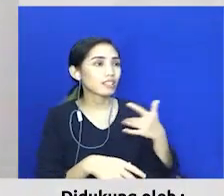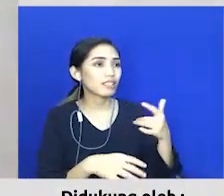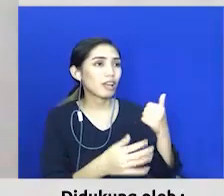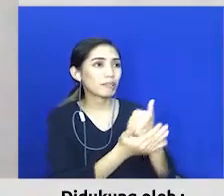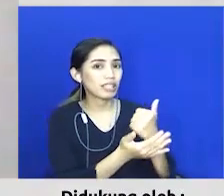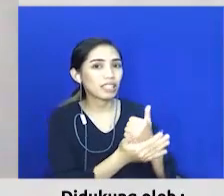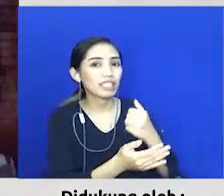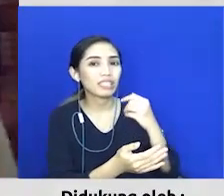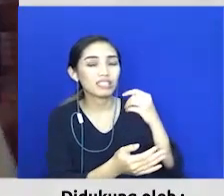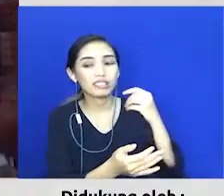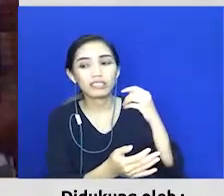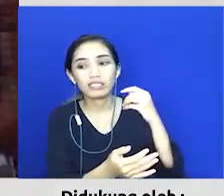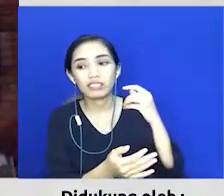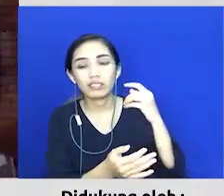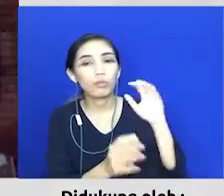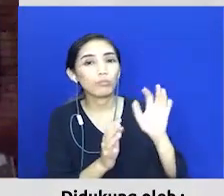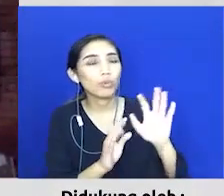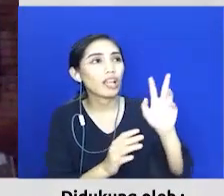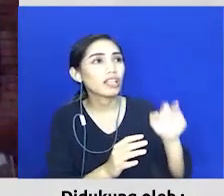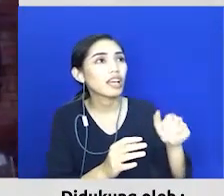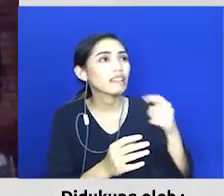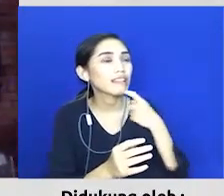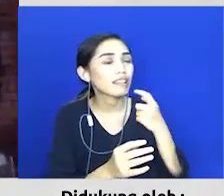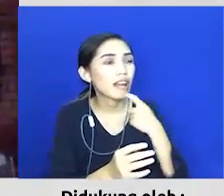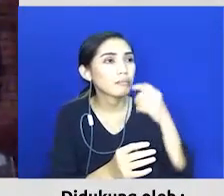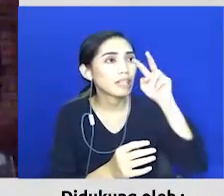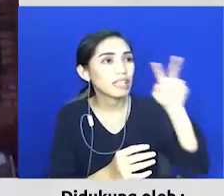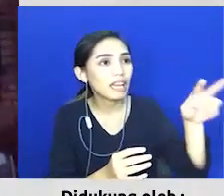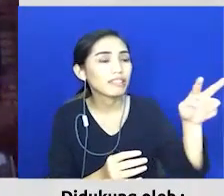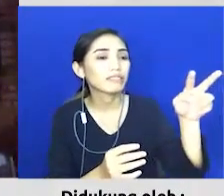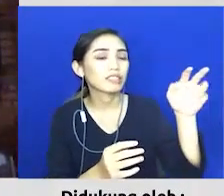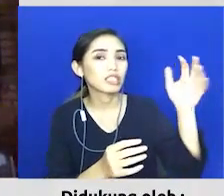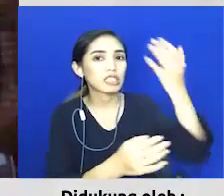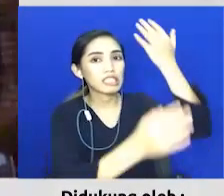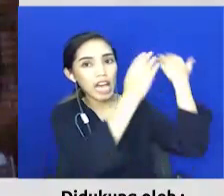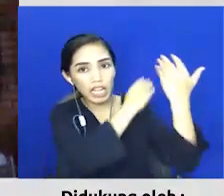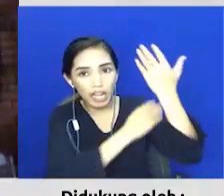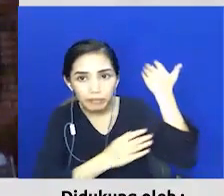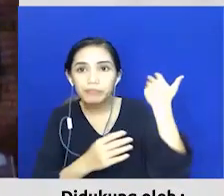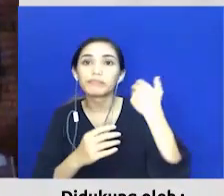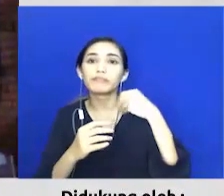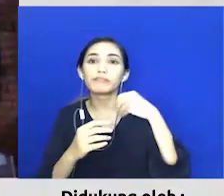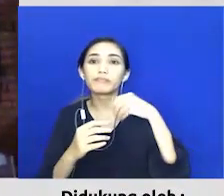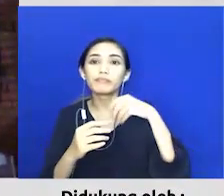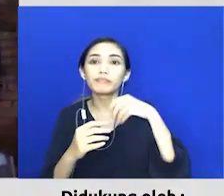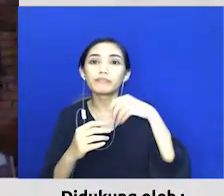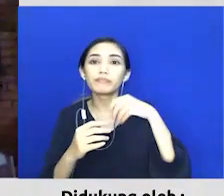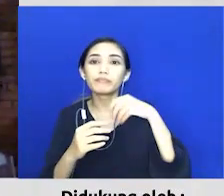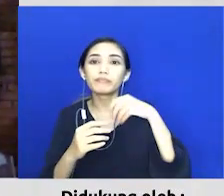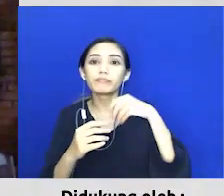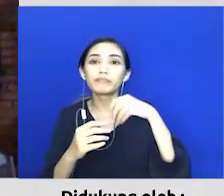Ya. Ya, saya rasa penting sekali, dan ya bukan hanya soal melihat sejarah